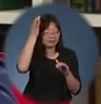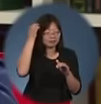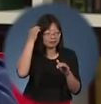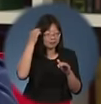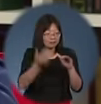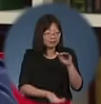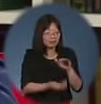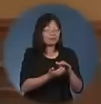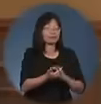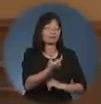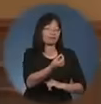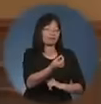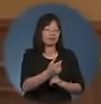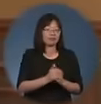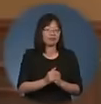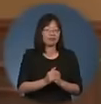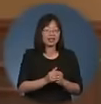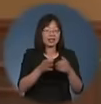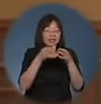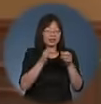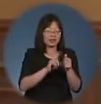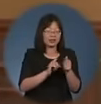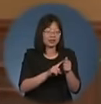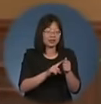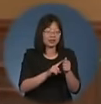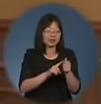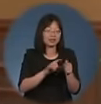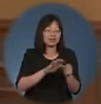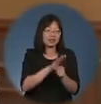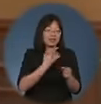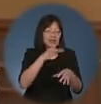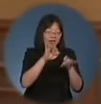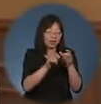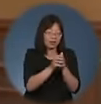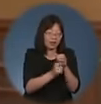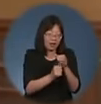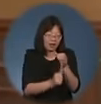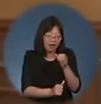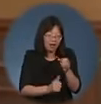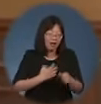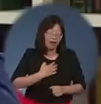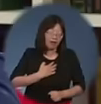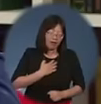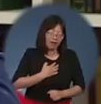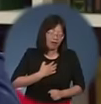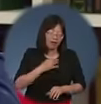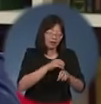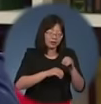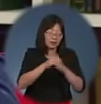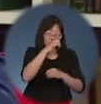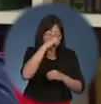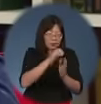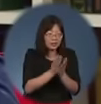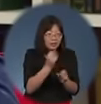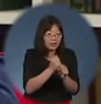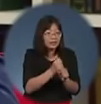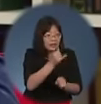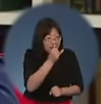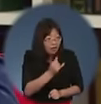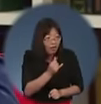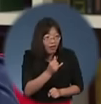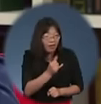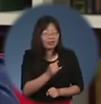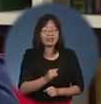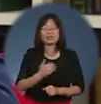더 거기에 빠지고 빠져서 괴로워 할수록 좋은 작품이 나올 수 있어요 어 그렇다는 생각을